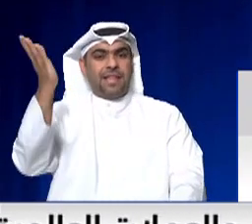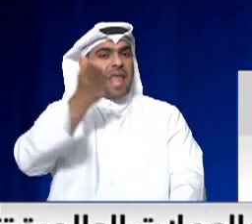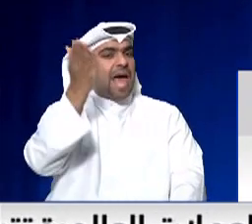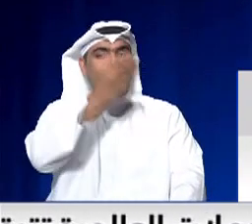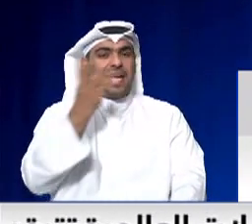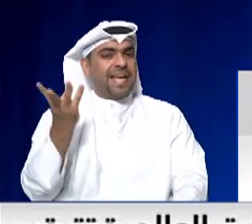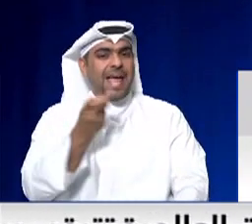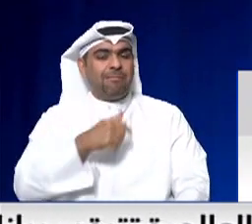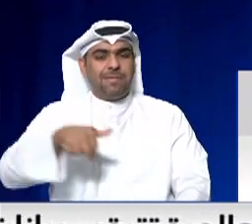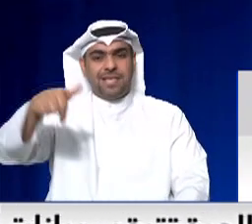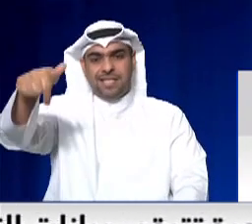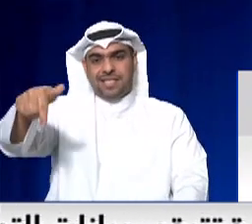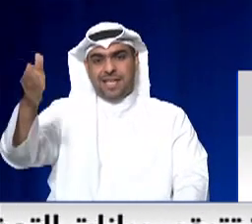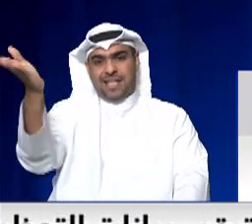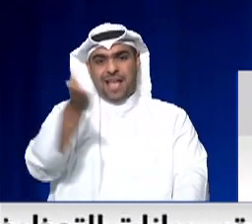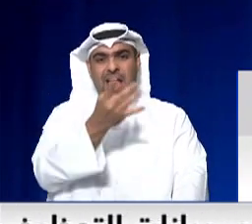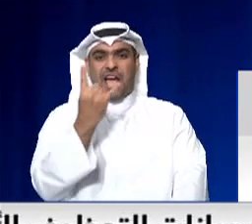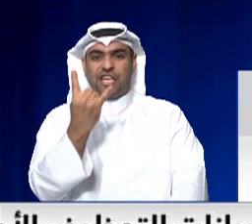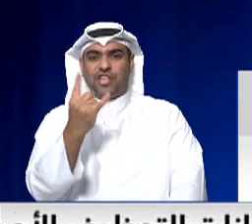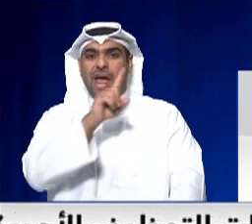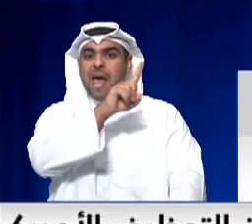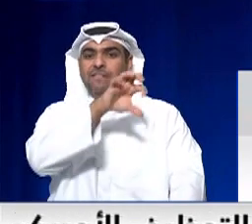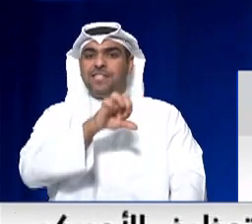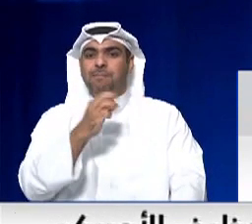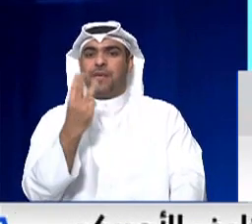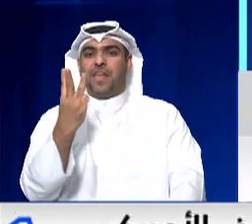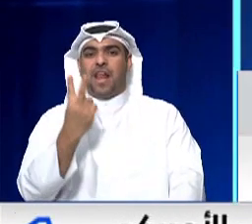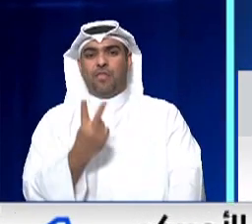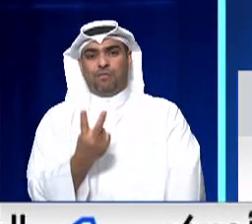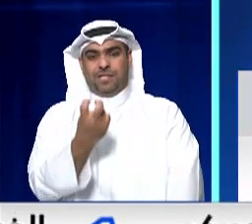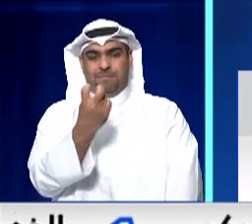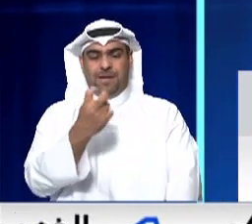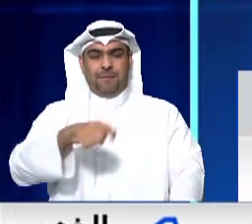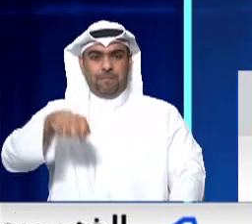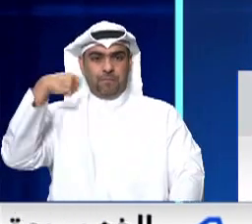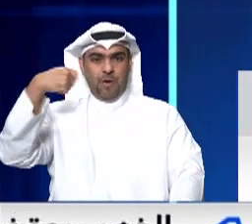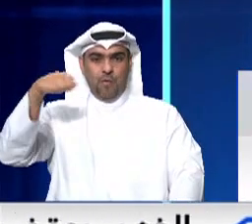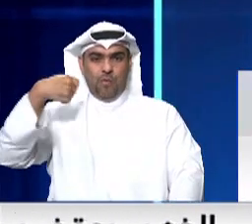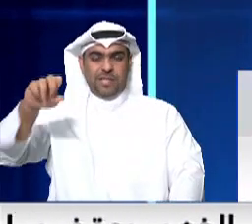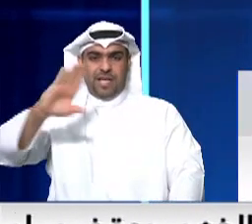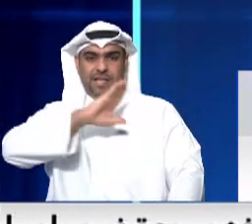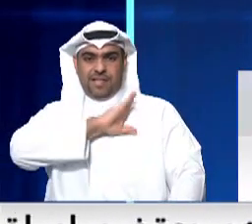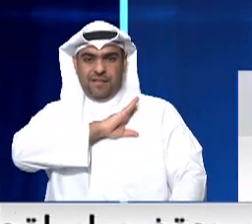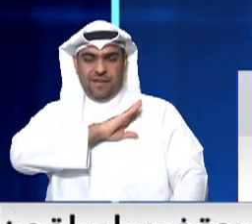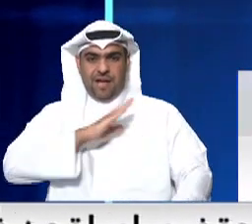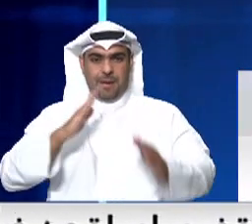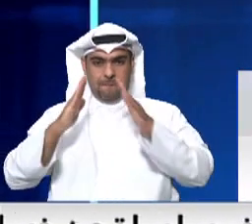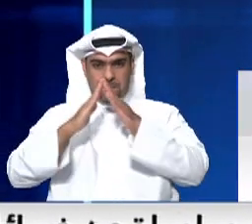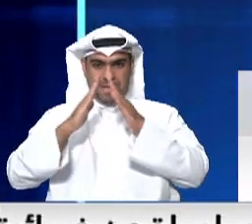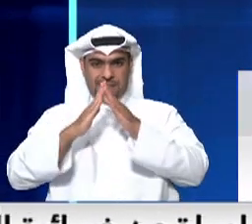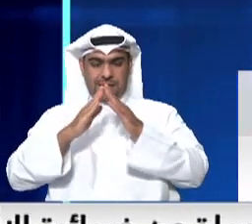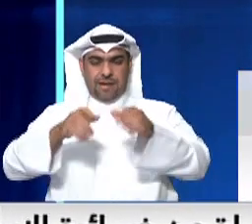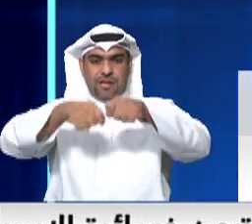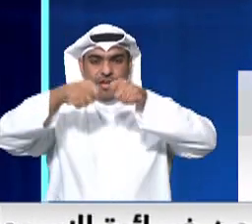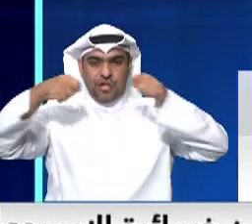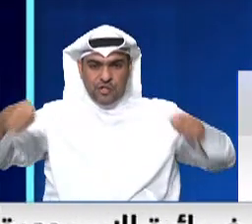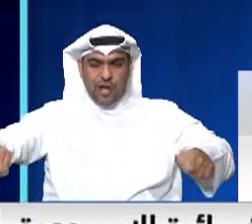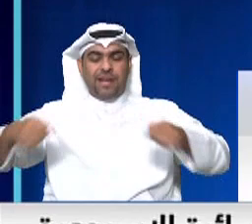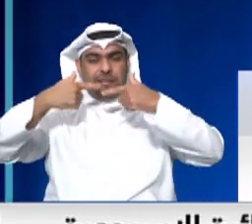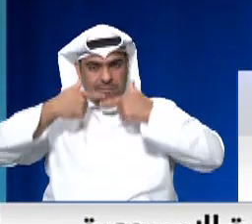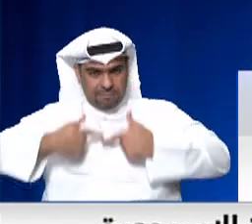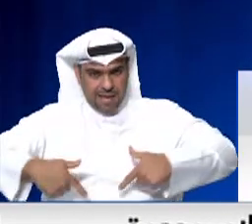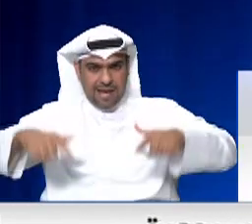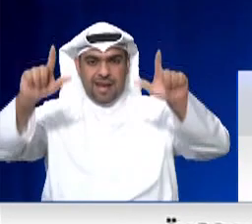وزارة الدفاع في بيان صحفي اليوم الجمعة إن الشيخ أحمد الفهد عبر في برقيته عن